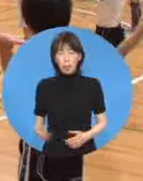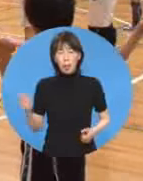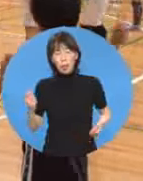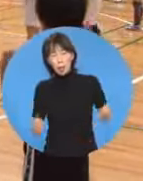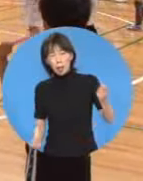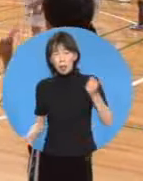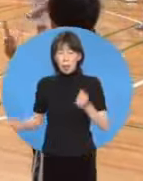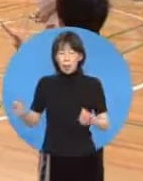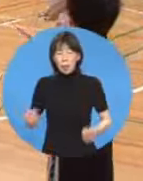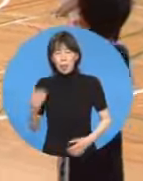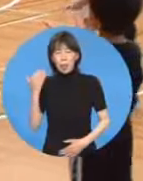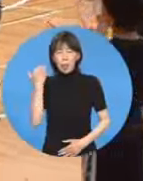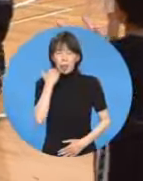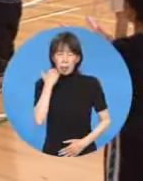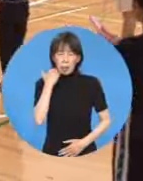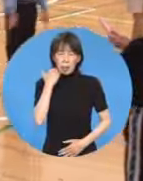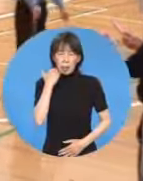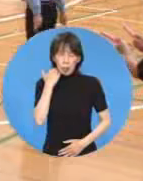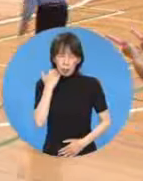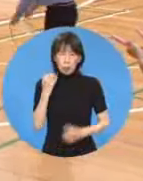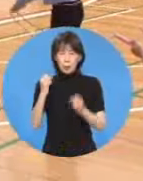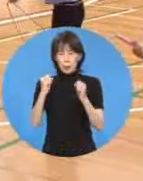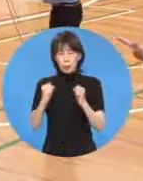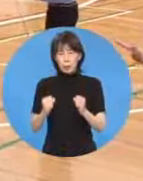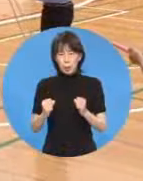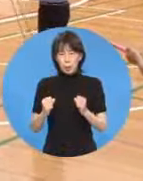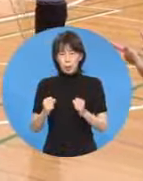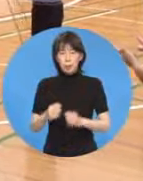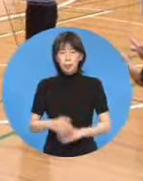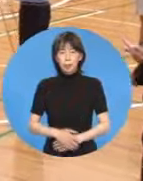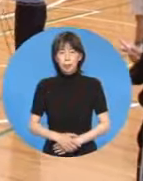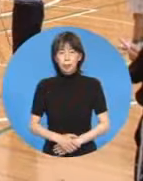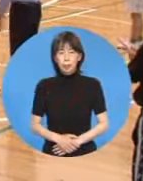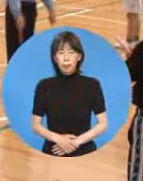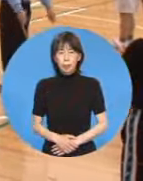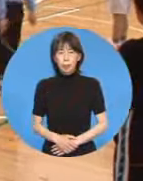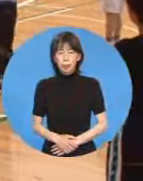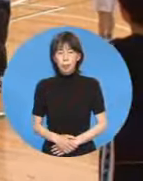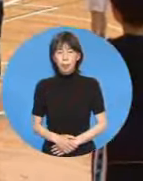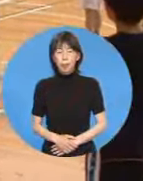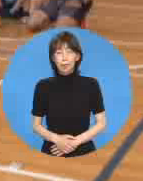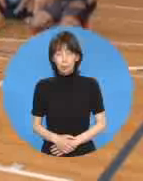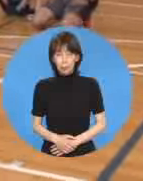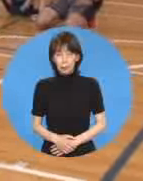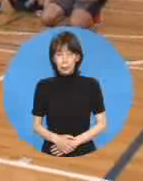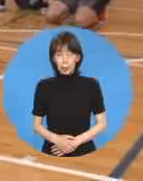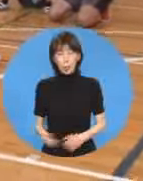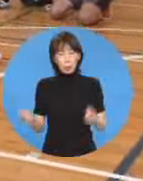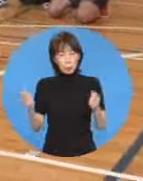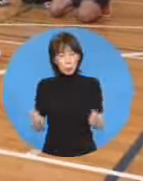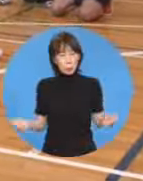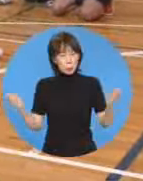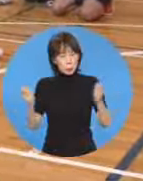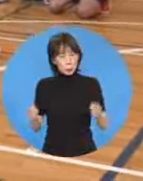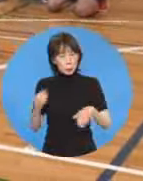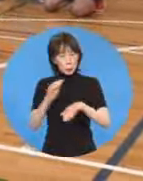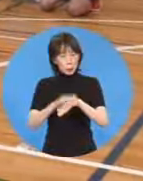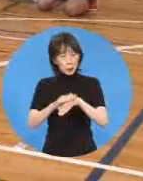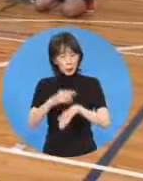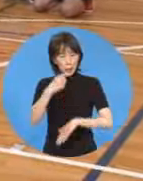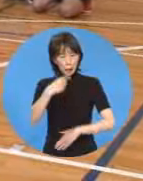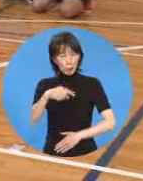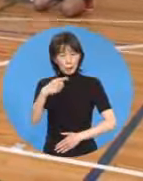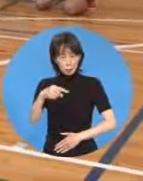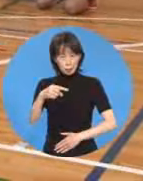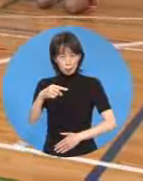ください腕の振りが大きく縄をうまく回せない子供たちがいます次は腕の動かし